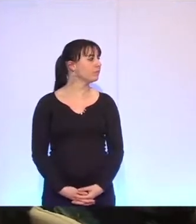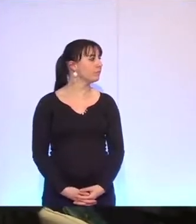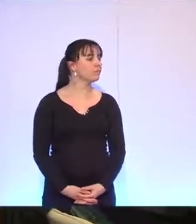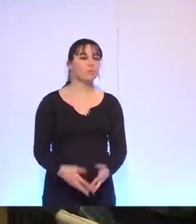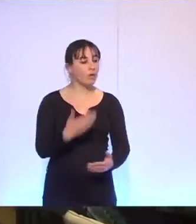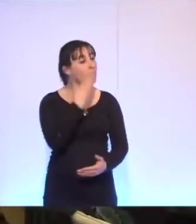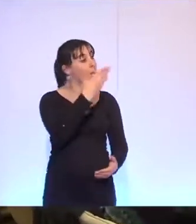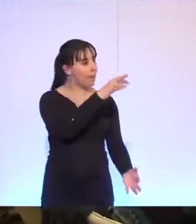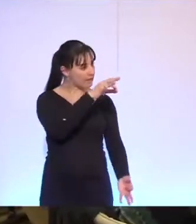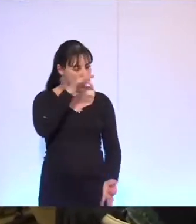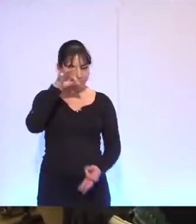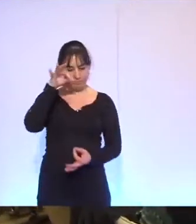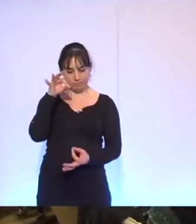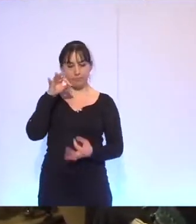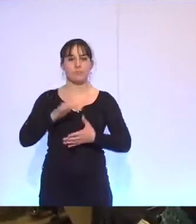Merci.